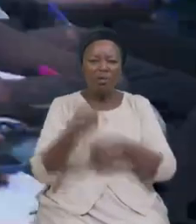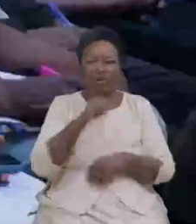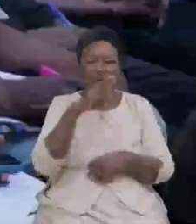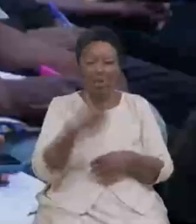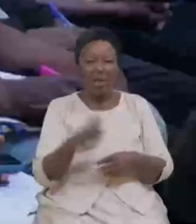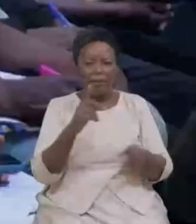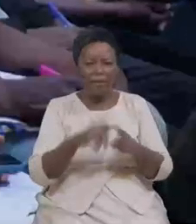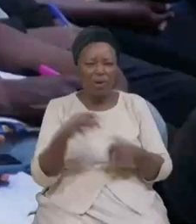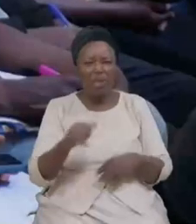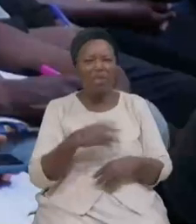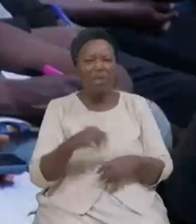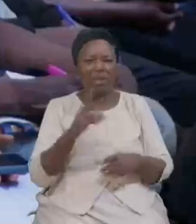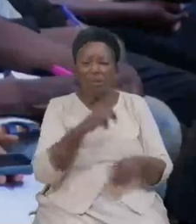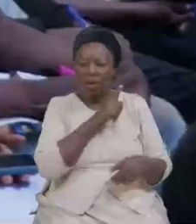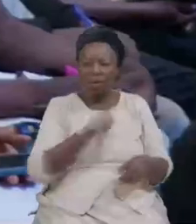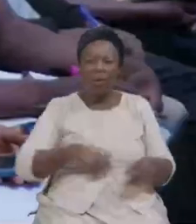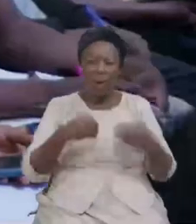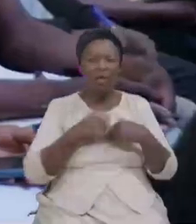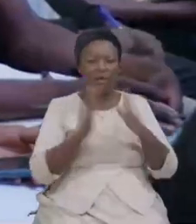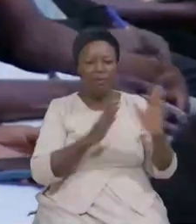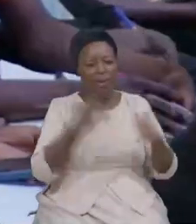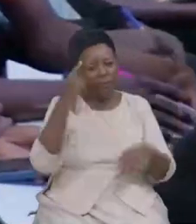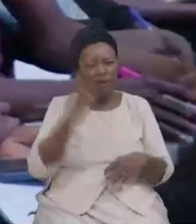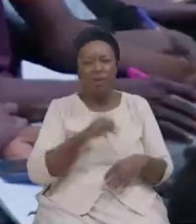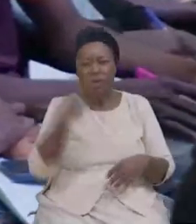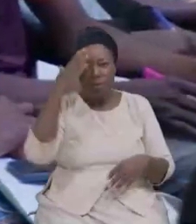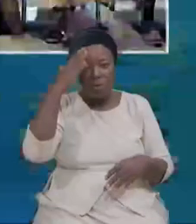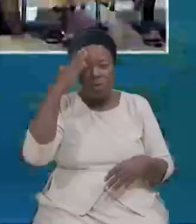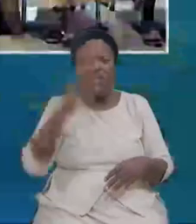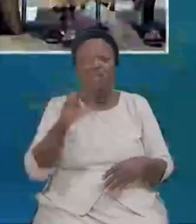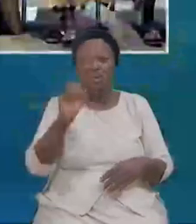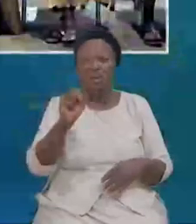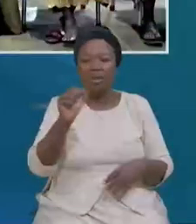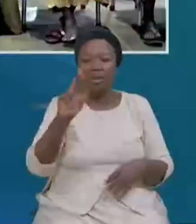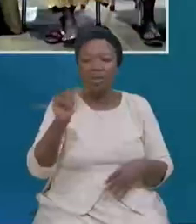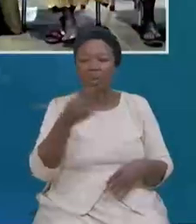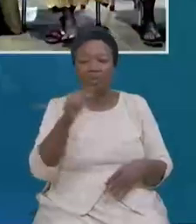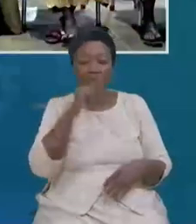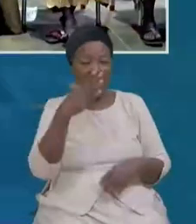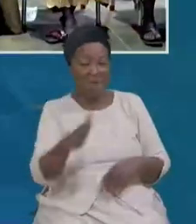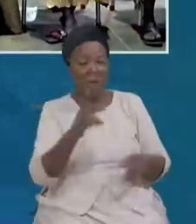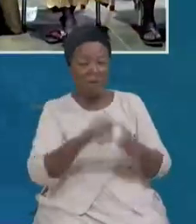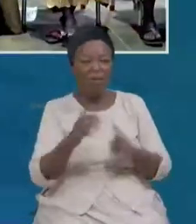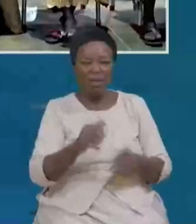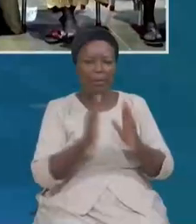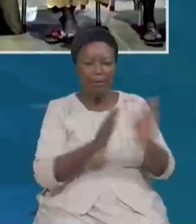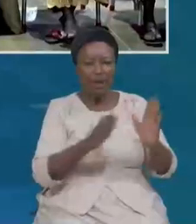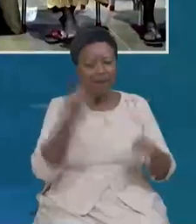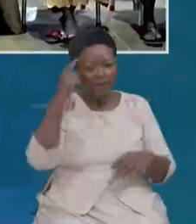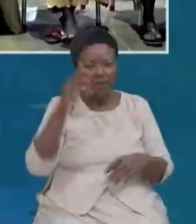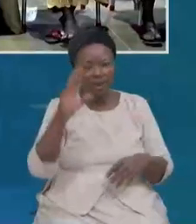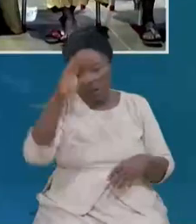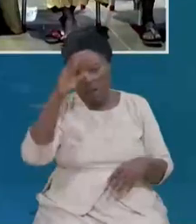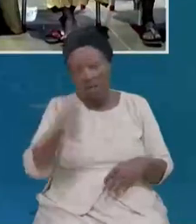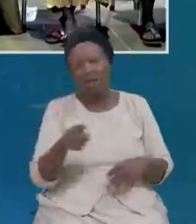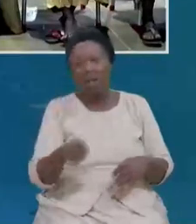sa vie qui était morte. Sarah n'était pas morte. Mais il y avait une part de sa vie qui était morte. Et à cause de ce qui